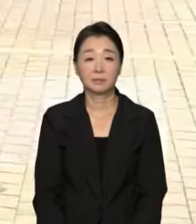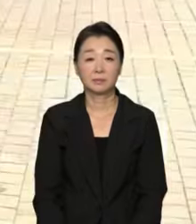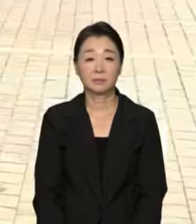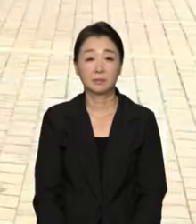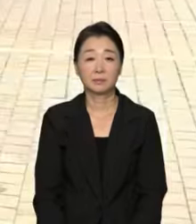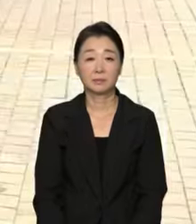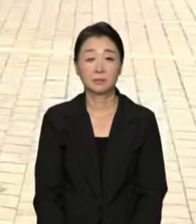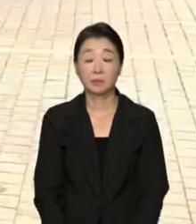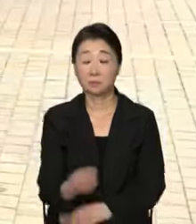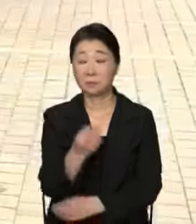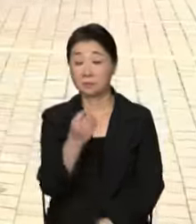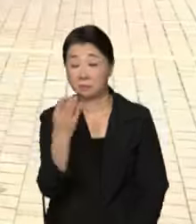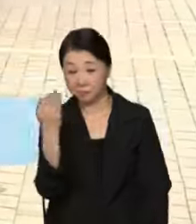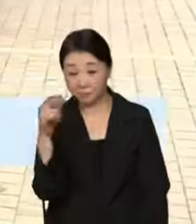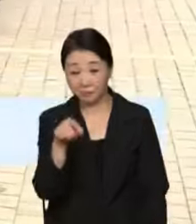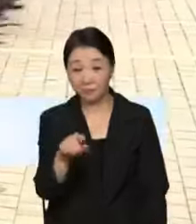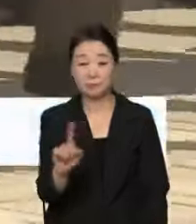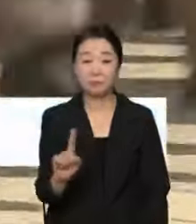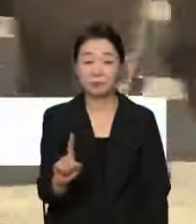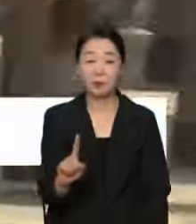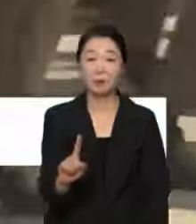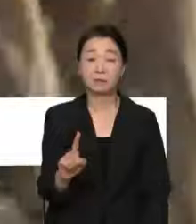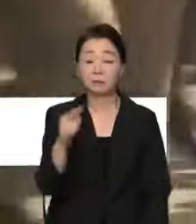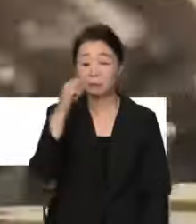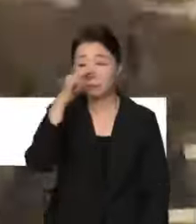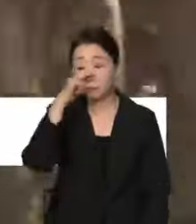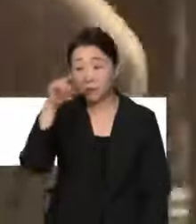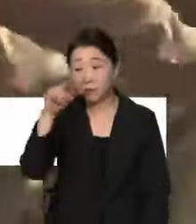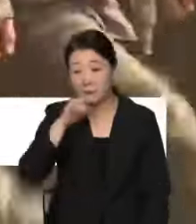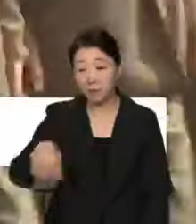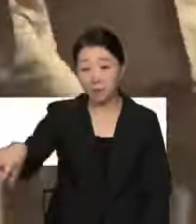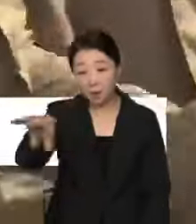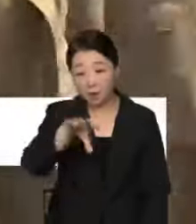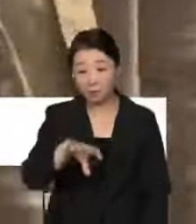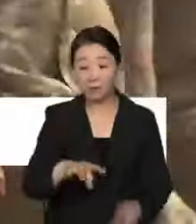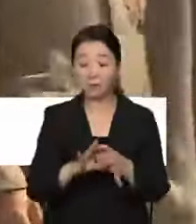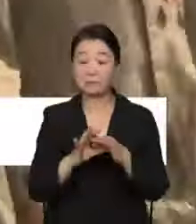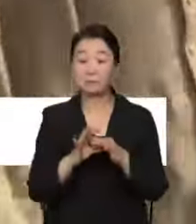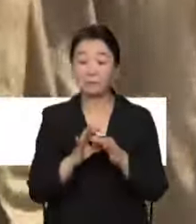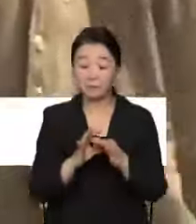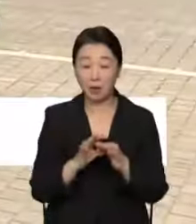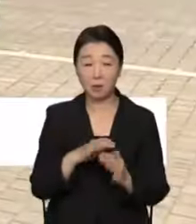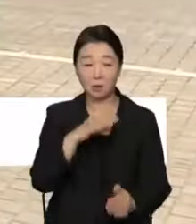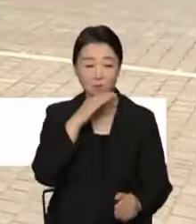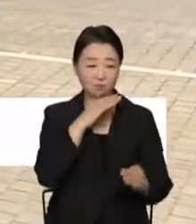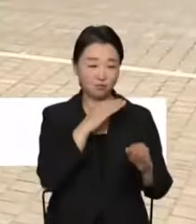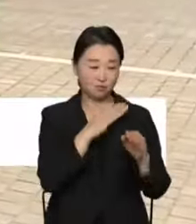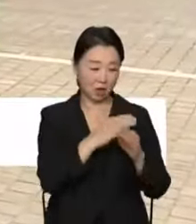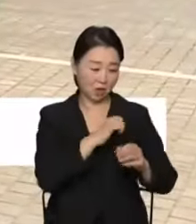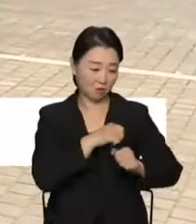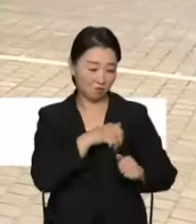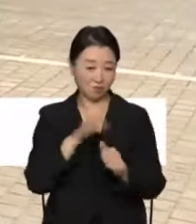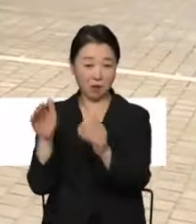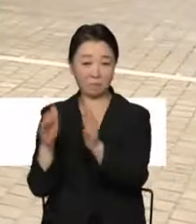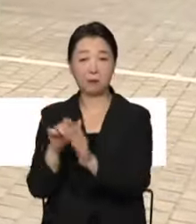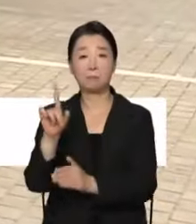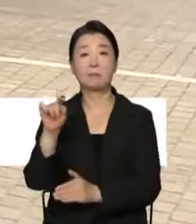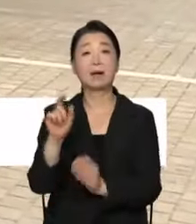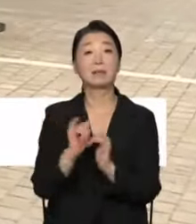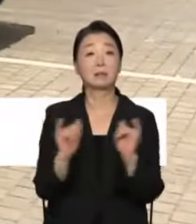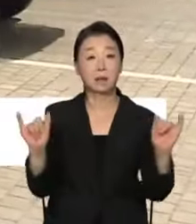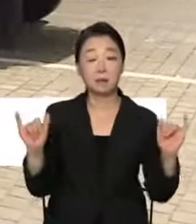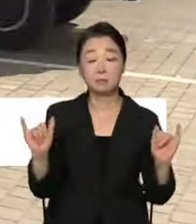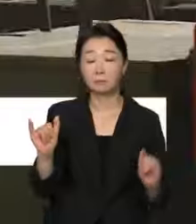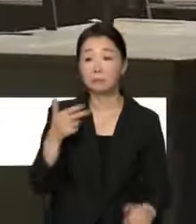현지 언론 키우 인디펜던트는 서방국 외교관을 인용해 파병 북한군 규모가 만 명 수준이라고 보도했습니다.